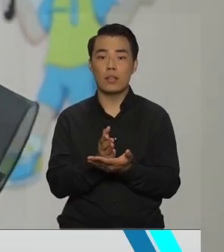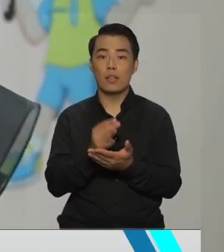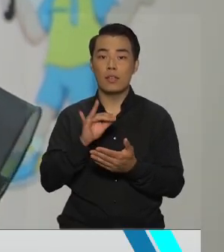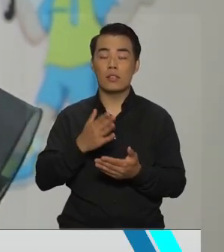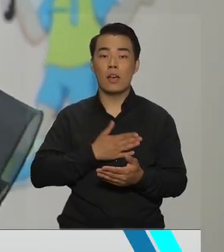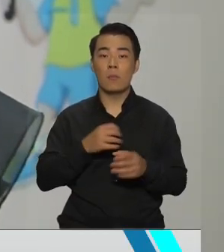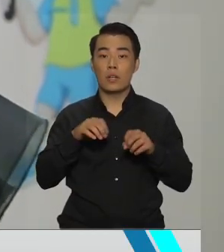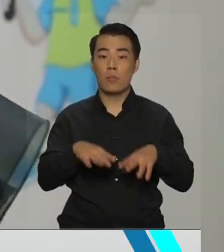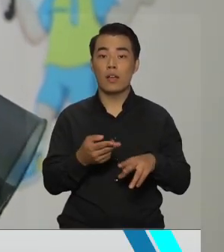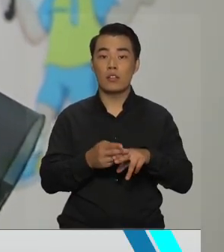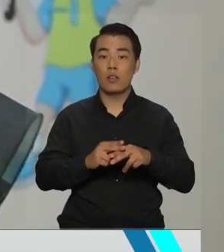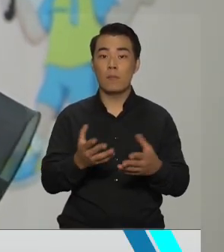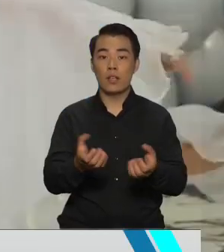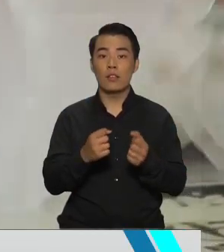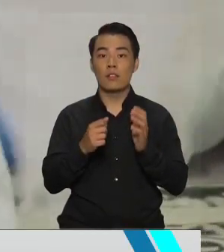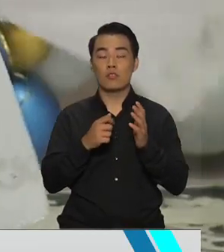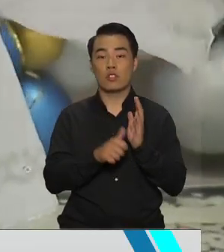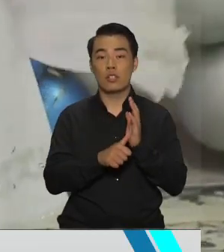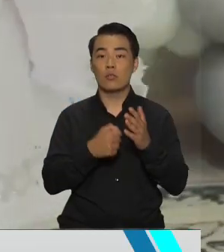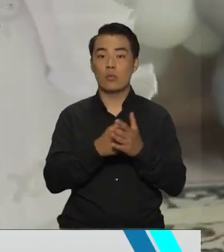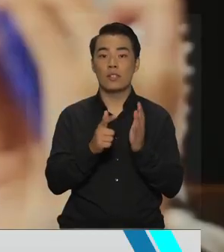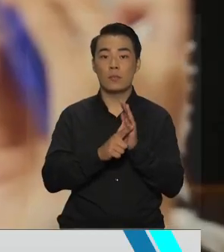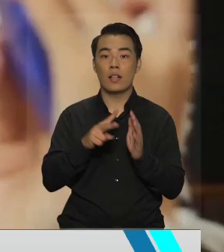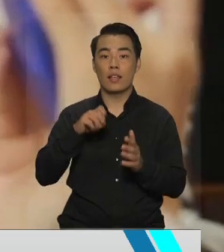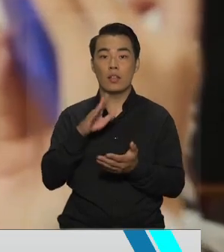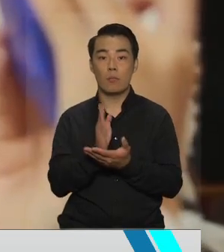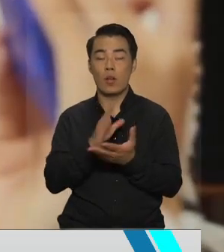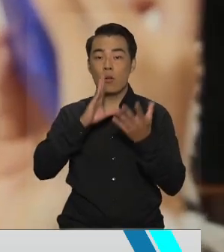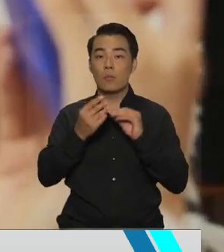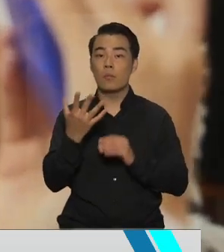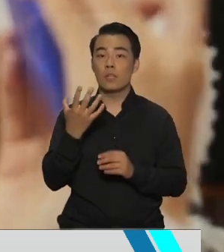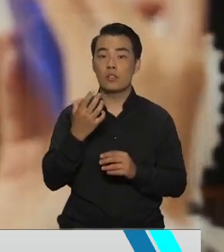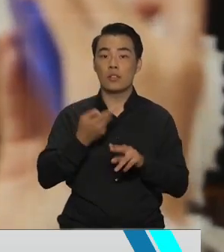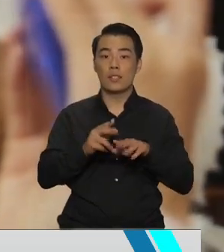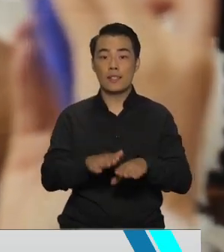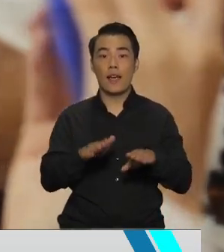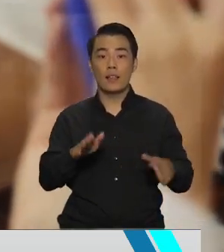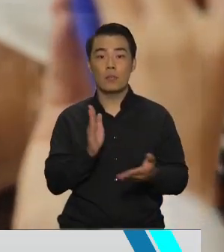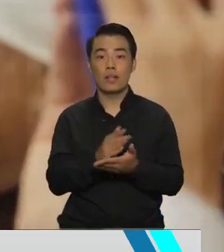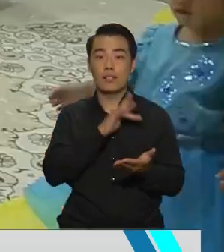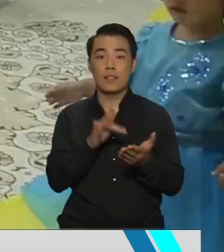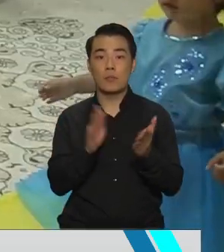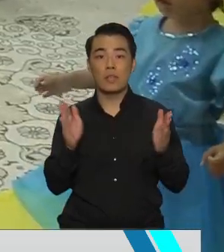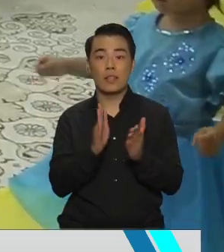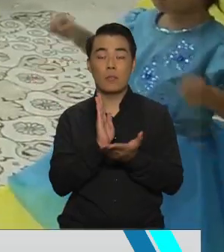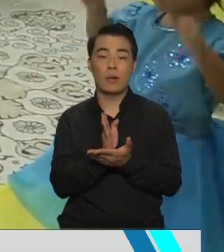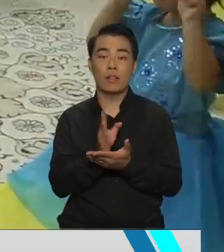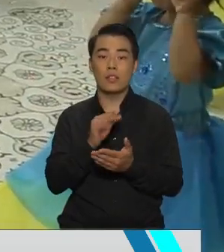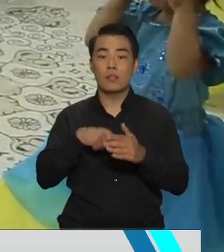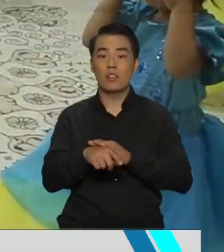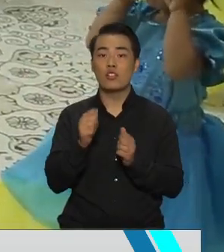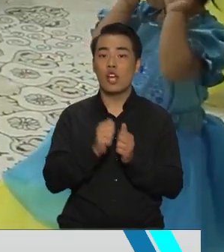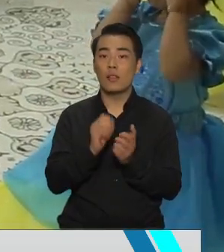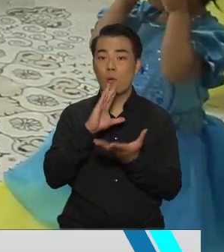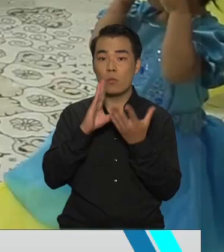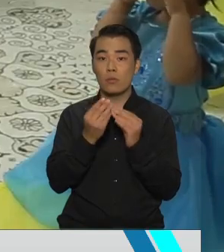я принимаю деток с 2 до 6 лет. Сейчас в Актюбе насчитывается больше 500 детских садов и мини-центров. При этом половина из них частные.